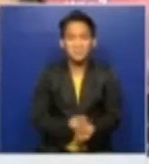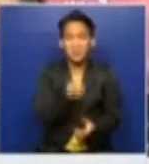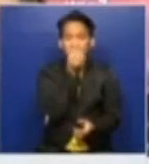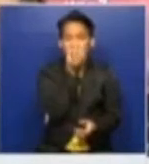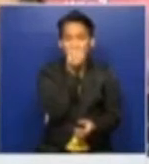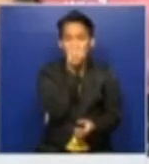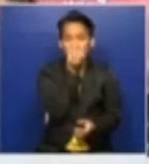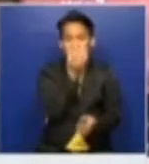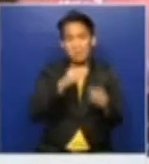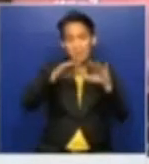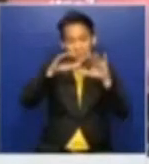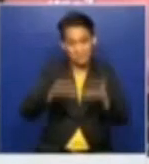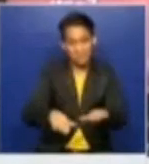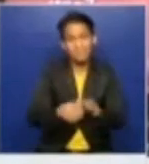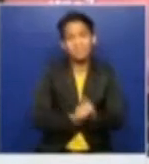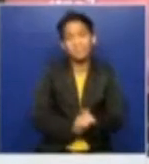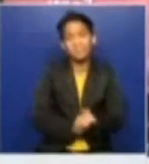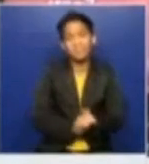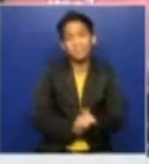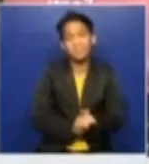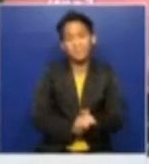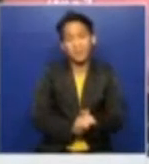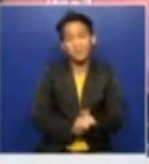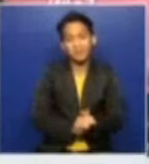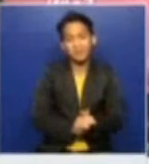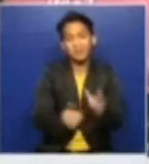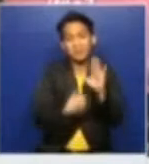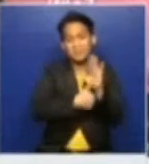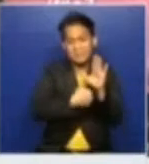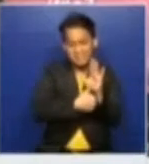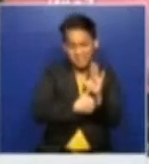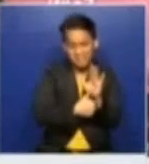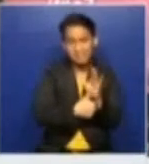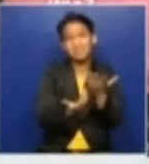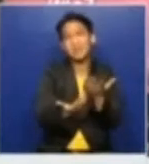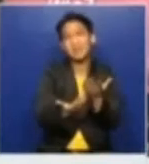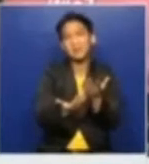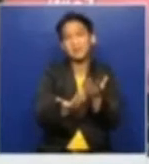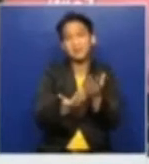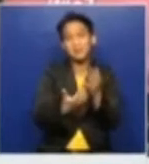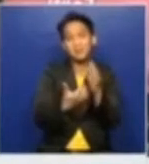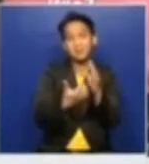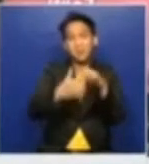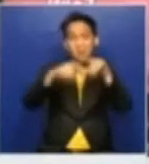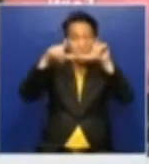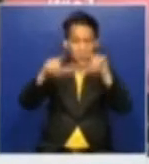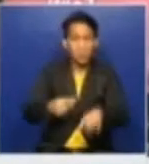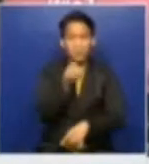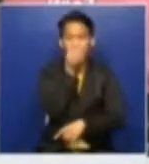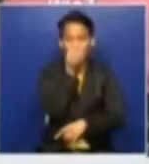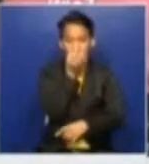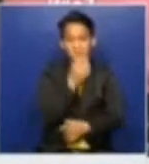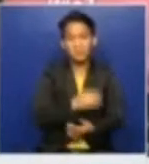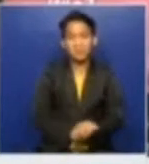ต่ำพักชำระหนี้ลดดอกเบี้ยปรับโครงสร้างหนี้ลดดอกเบี้ยเงินกู้ตรงนี้ก็คือประเด็นที่พวกเราอยาก